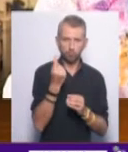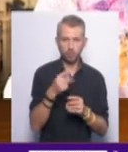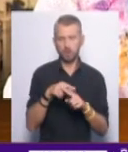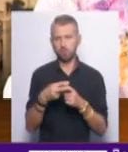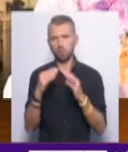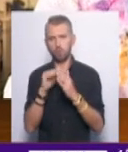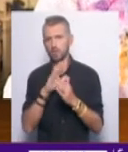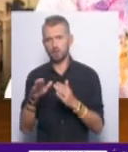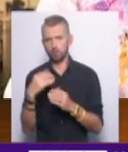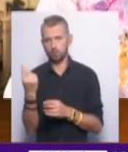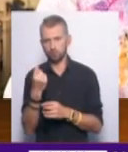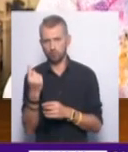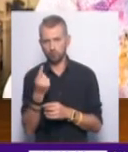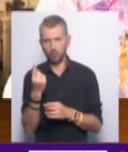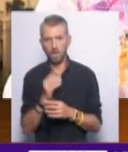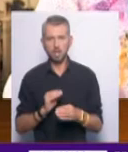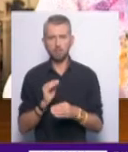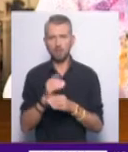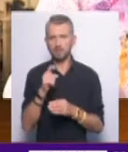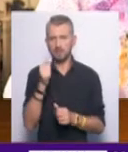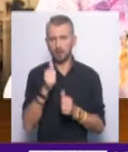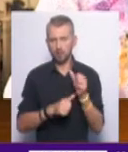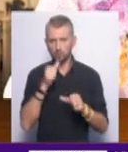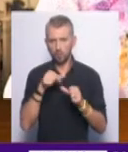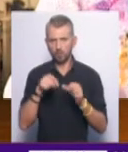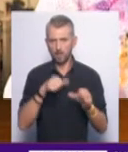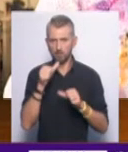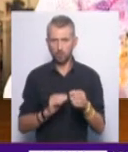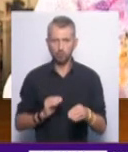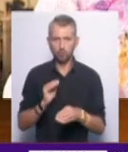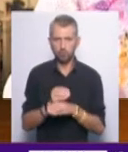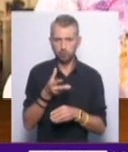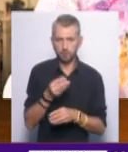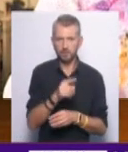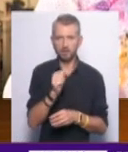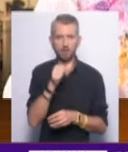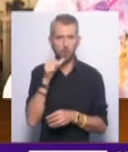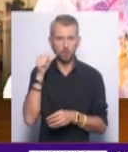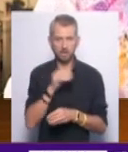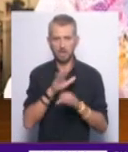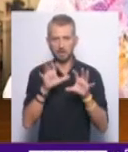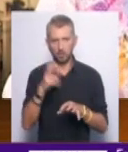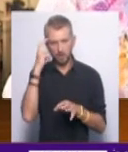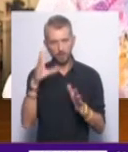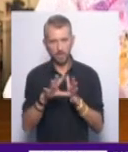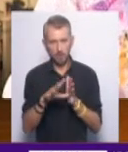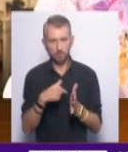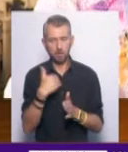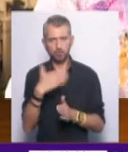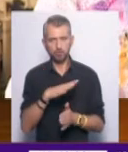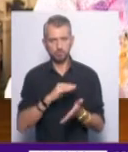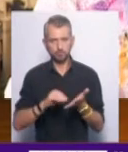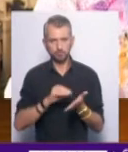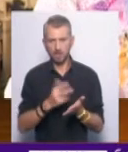счетчику. И добавили за прошлый год, в этом году еще доплату за прошлый год. Незаконно, Киевэнерго. Я уже написала 3